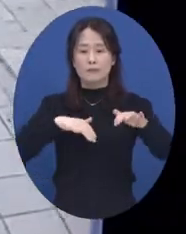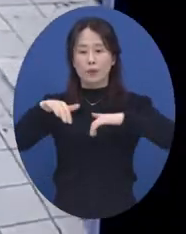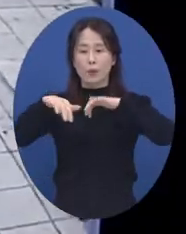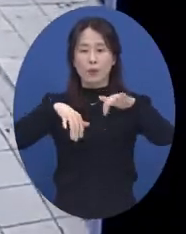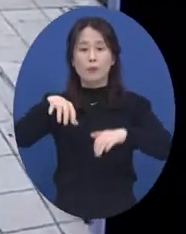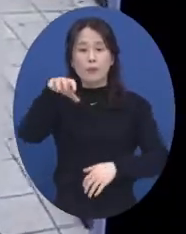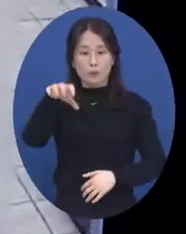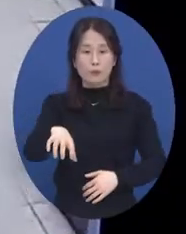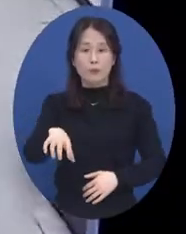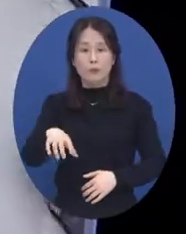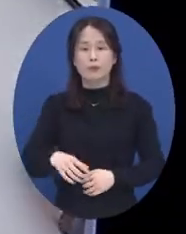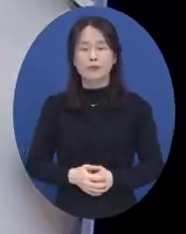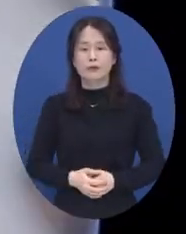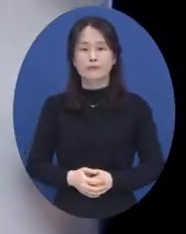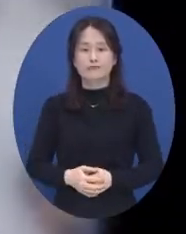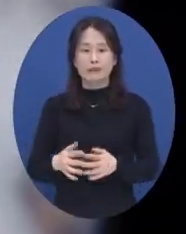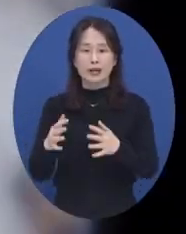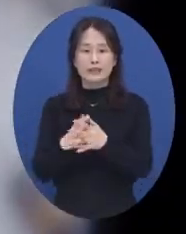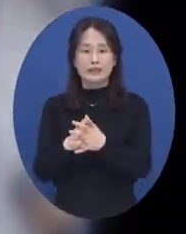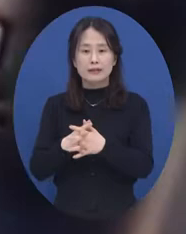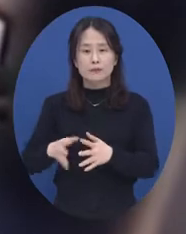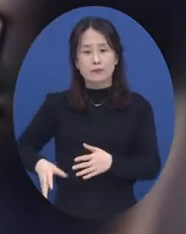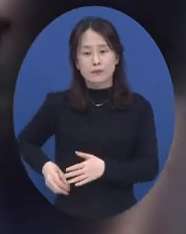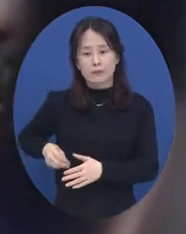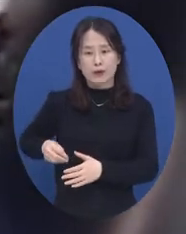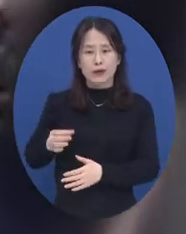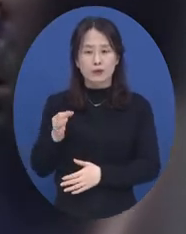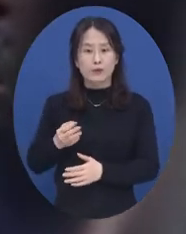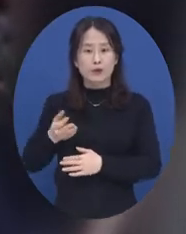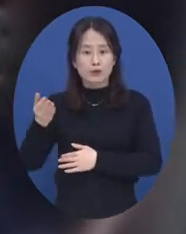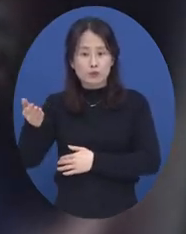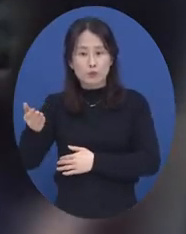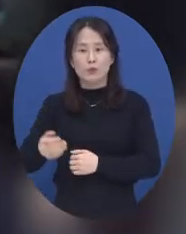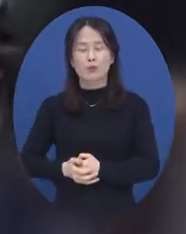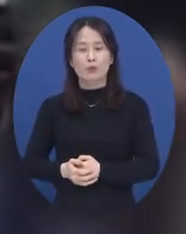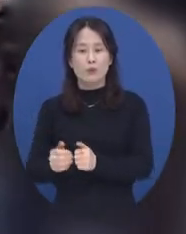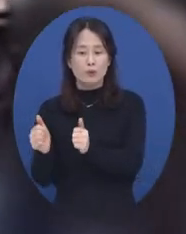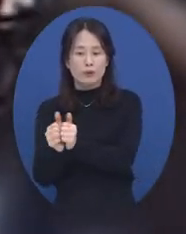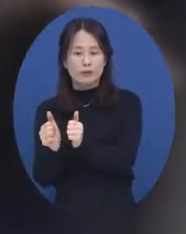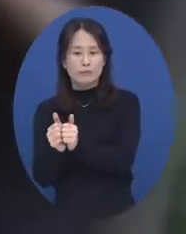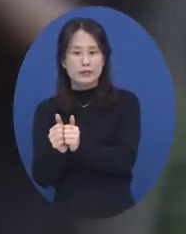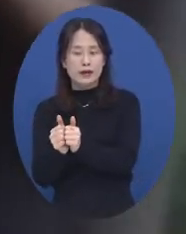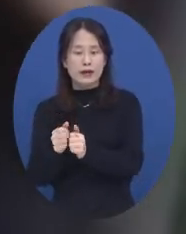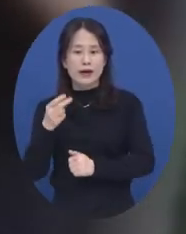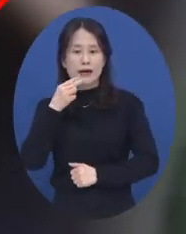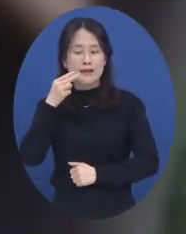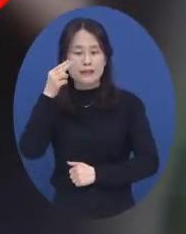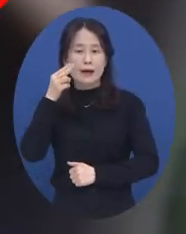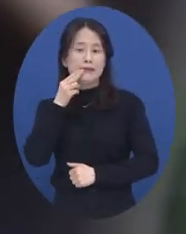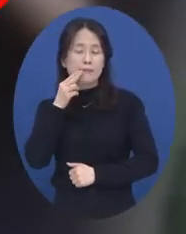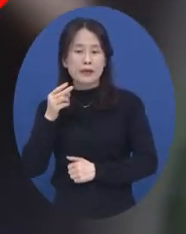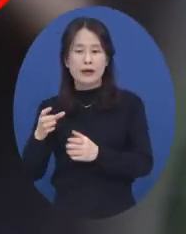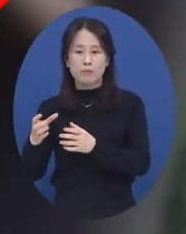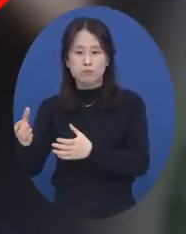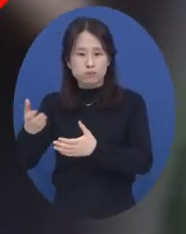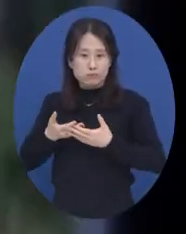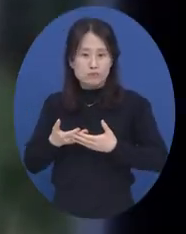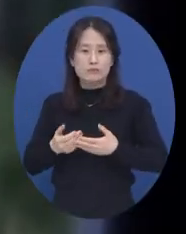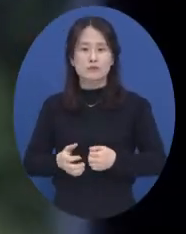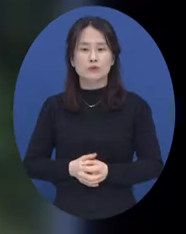사람들이 오고 가는 길가. 지갑과 주머니에서 돈을 꺼내주자 상대 남성이 담배 뭉치를